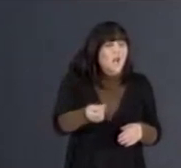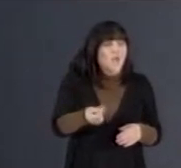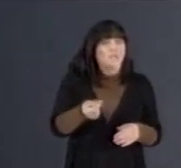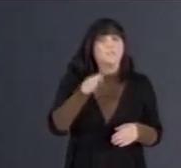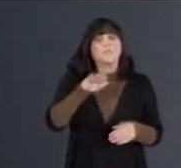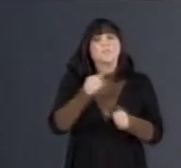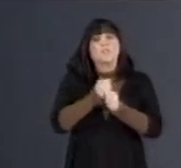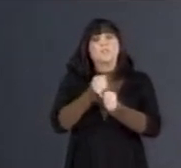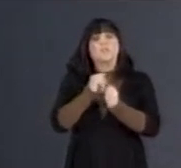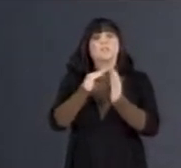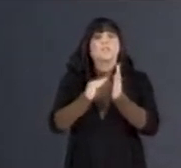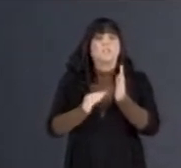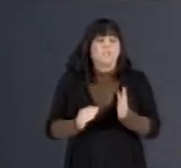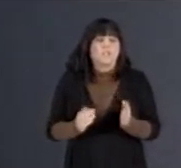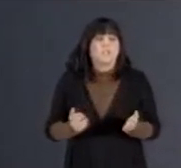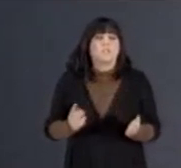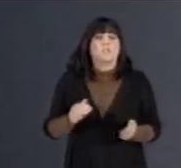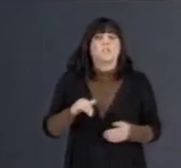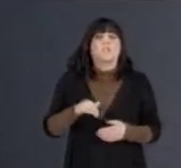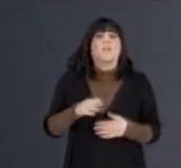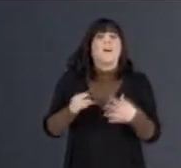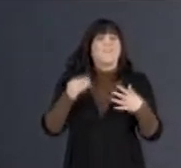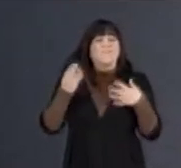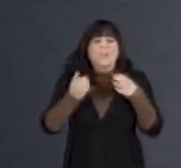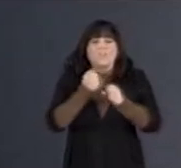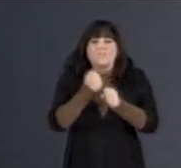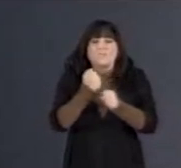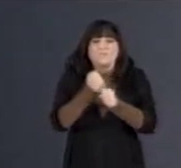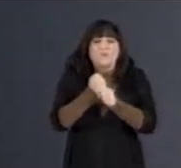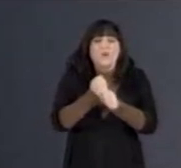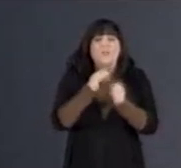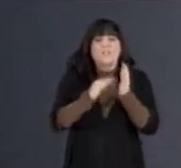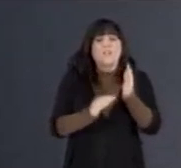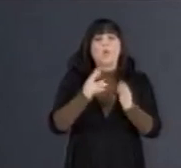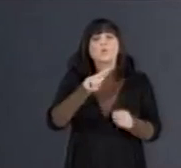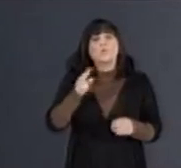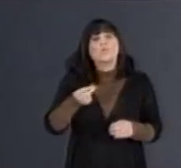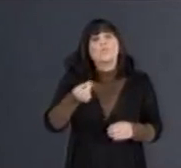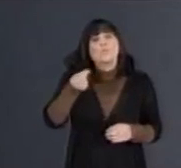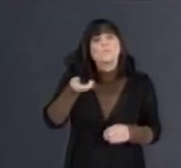-forsi ħtaħet l-asportazzjoni kienet iqtara' iġmite kienet iqtara' iqtara' iqtara' iqtara'